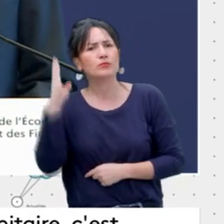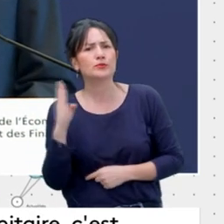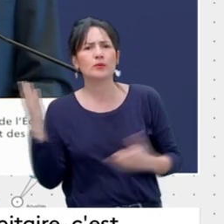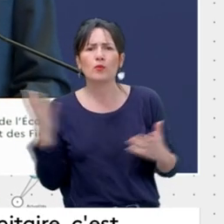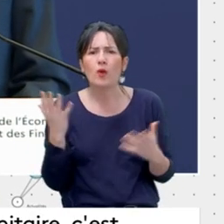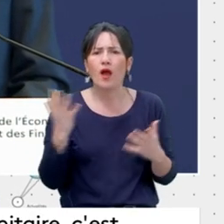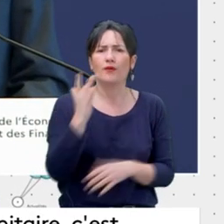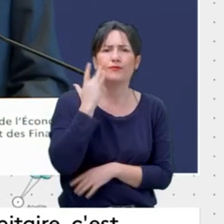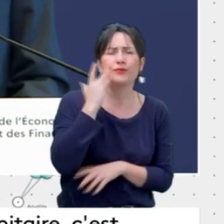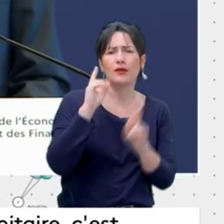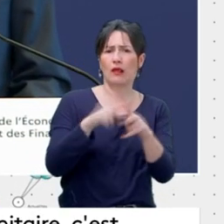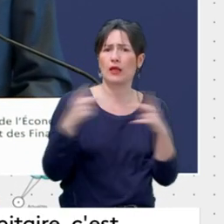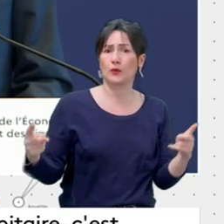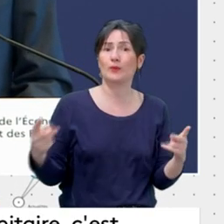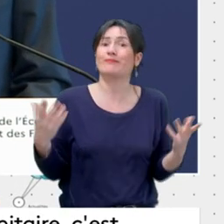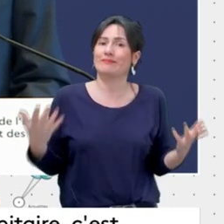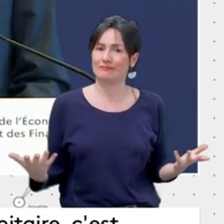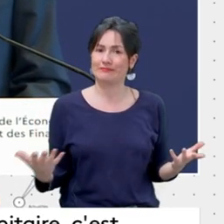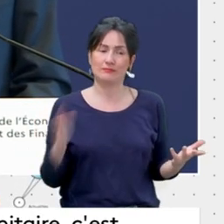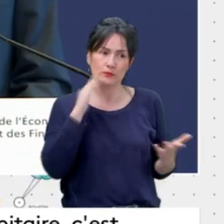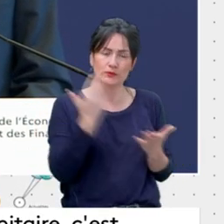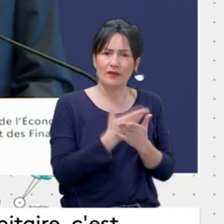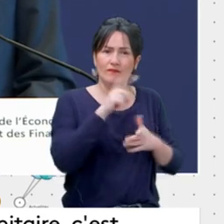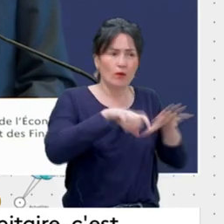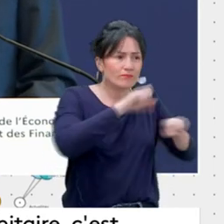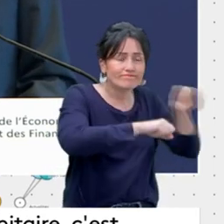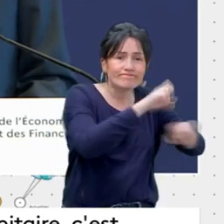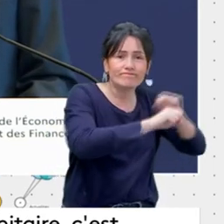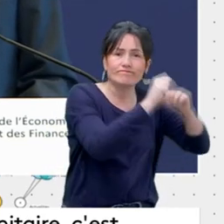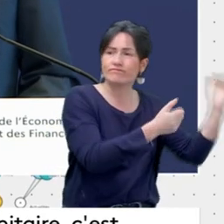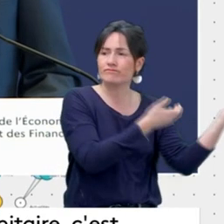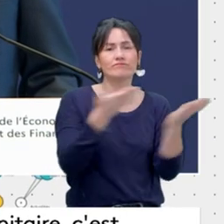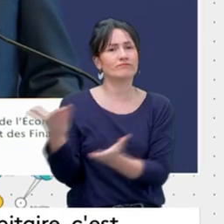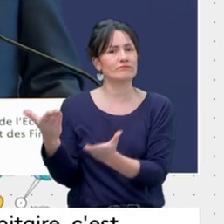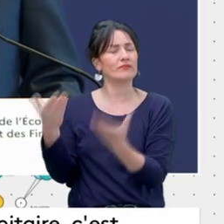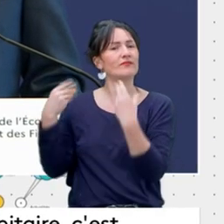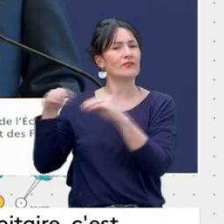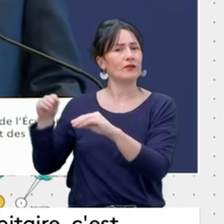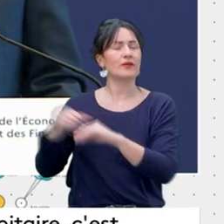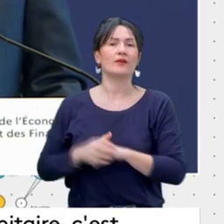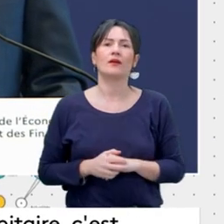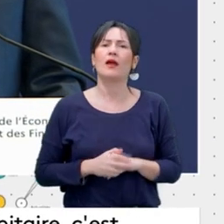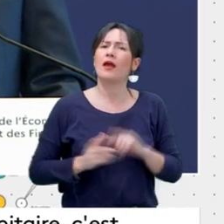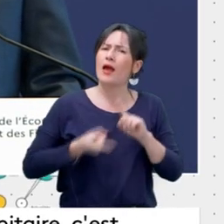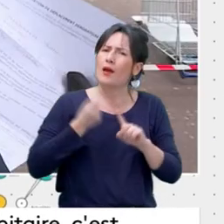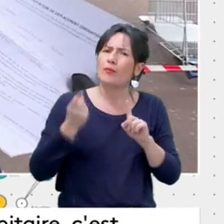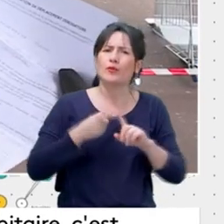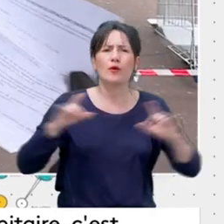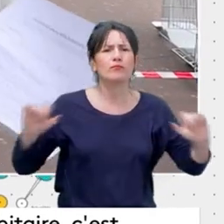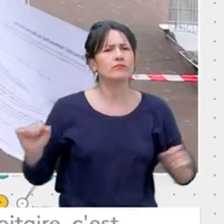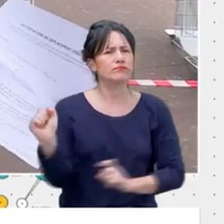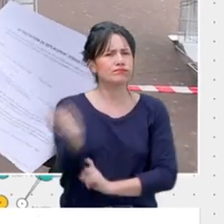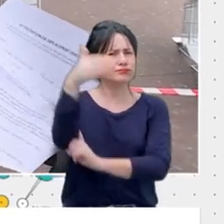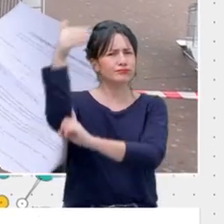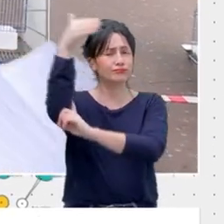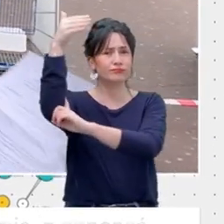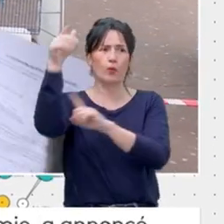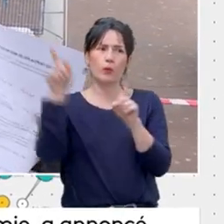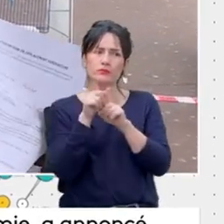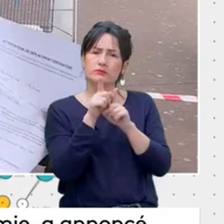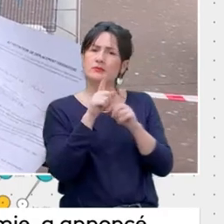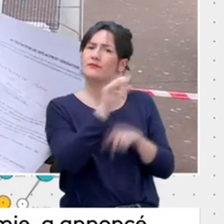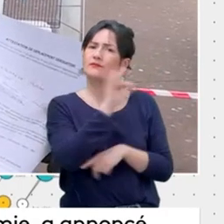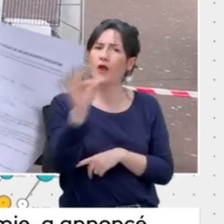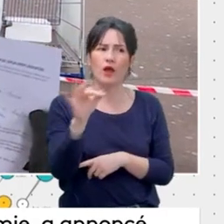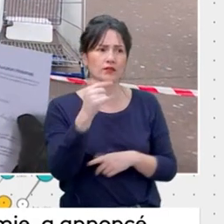fruits. Nous allons les cueillir et les mettre à disposition. Oui, il faut favoriser le patriotisme alimentaire le plus possible. Il y avait